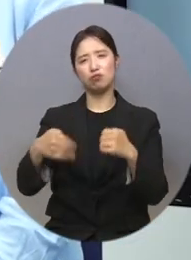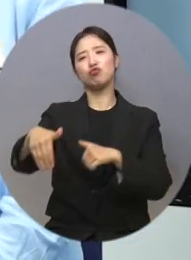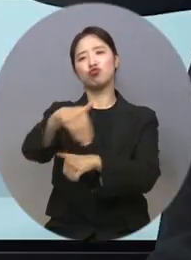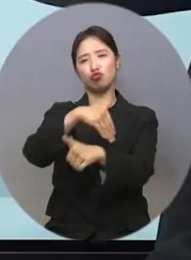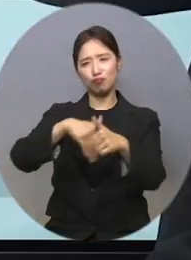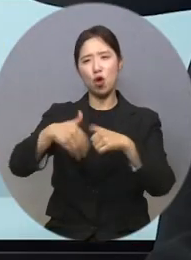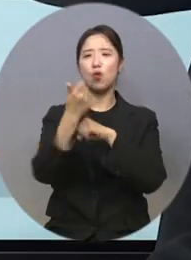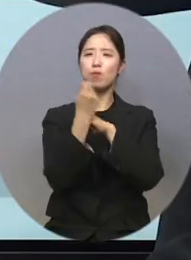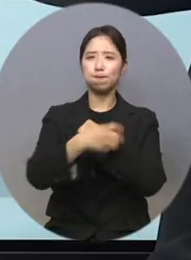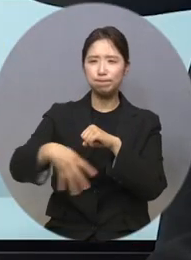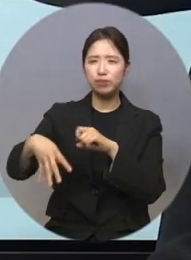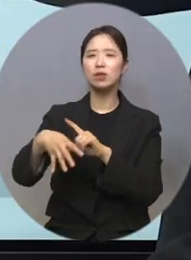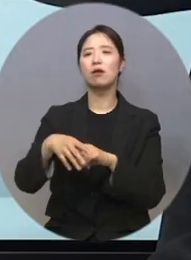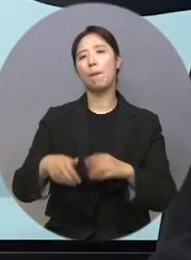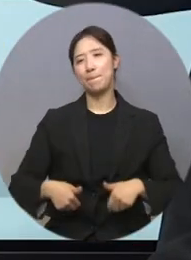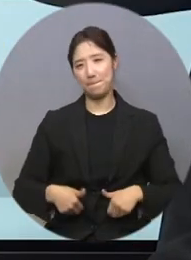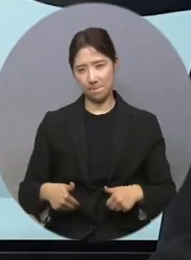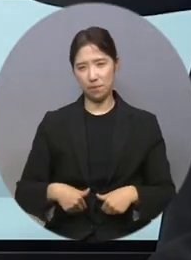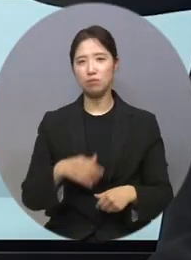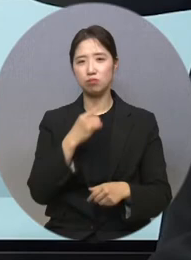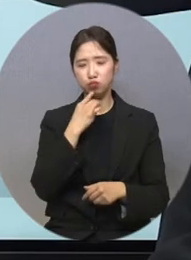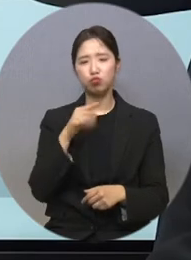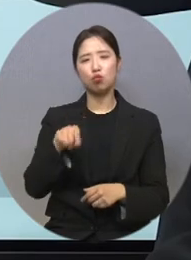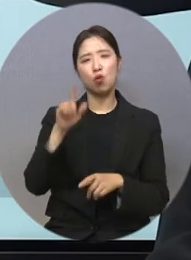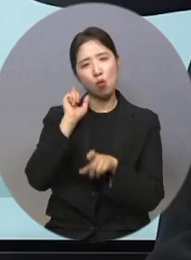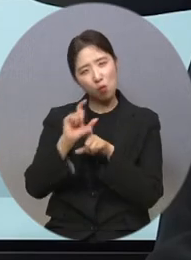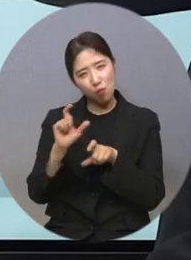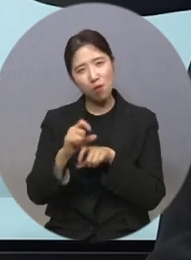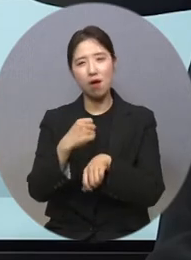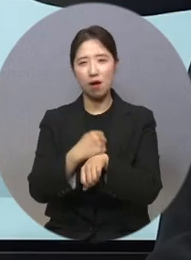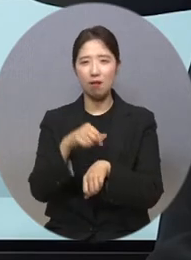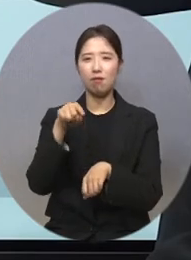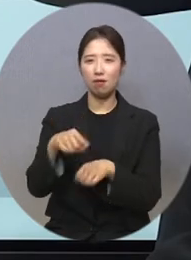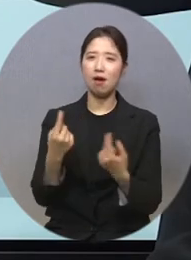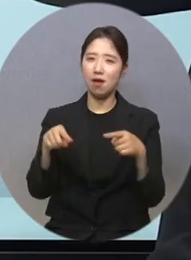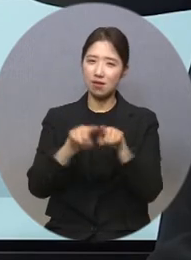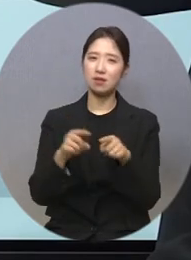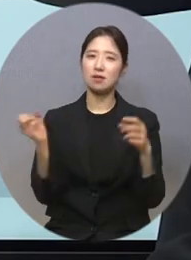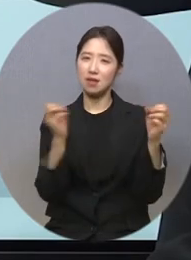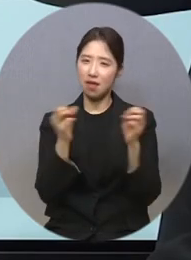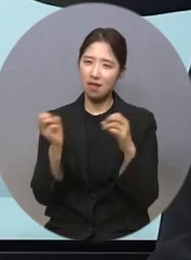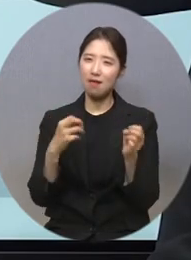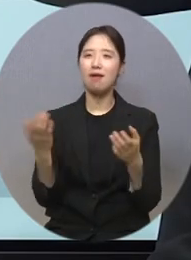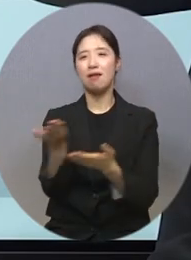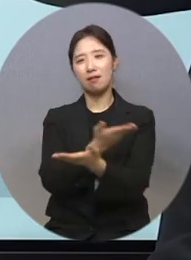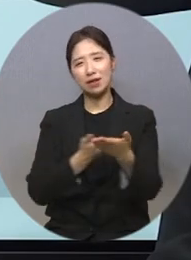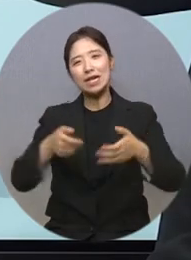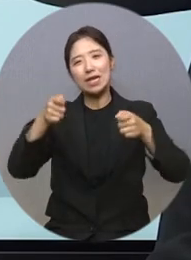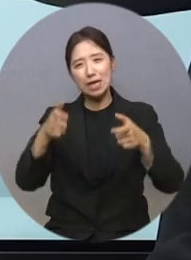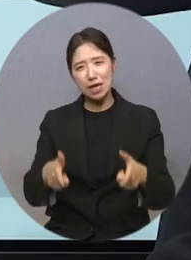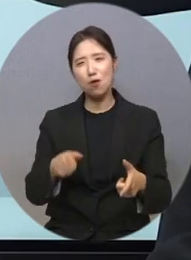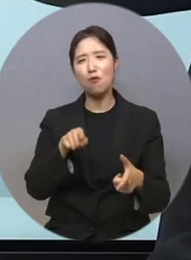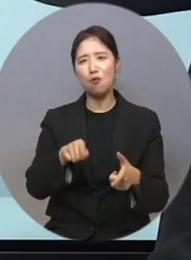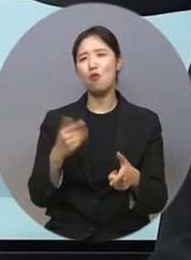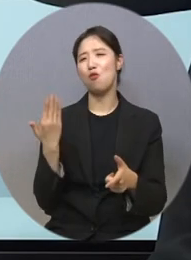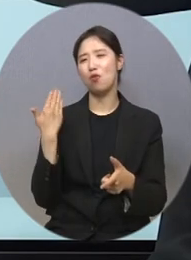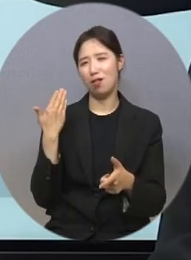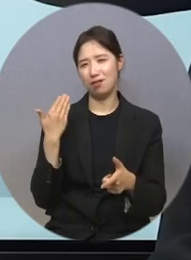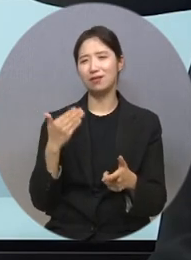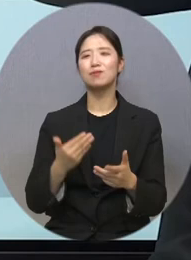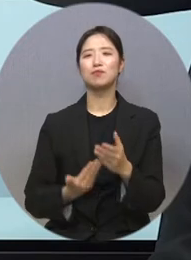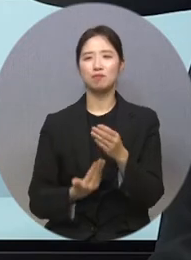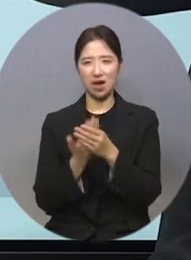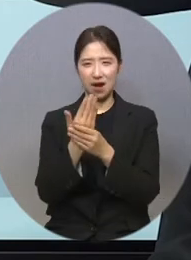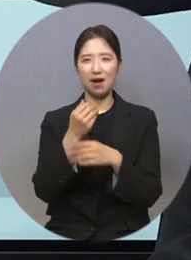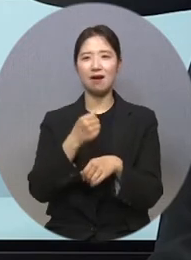주변에 요소들이 있었을 뿐이지 그 고민을 해왔고 그것들을 같이 얘기할 수 있는 기회가 생긴 게 또 얼마 안 되셨다는 얘기 여러